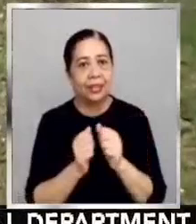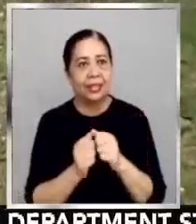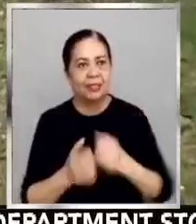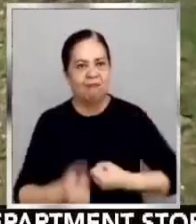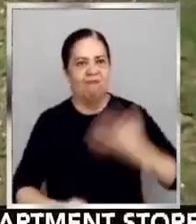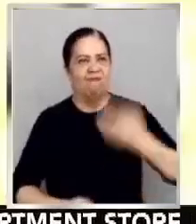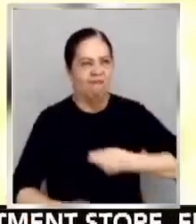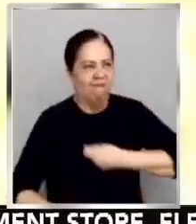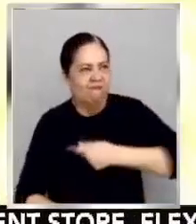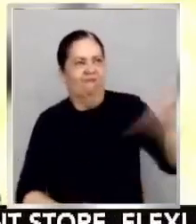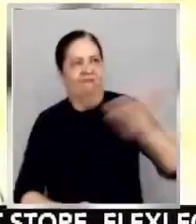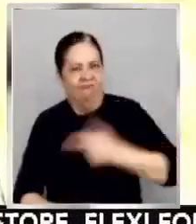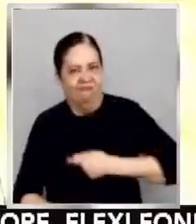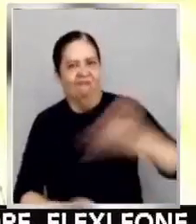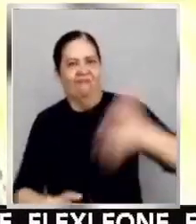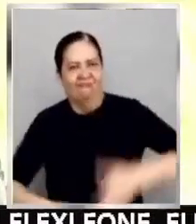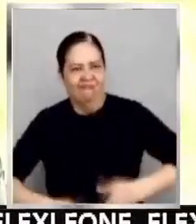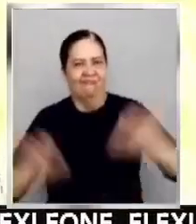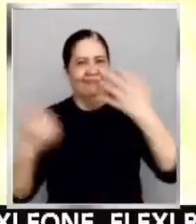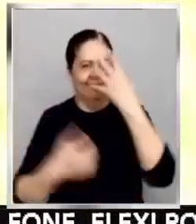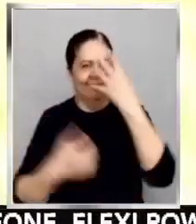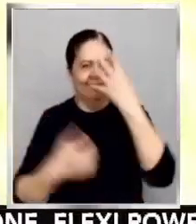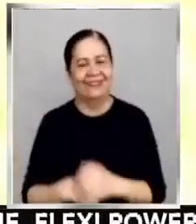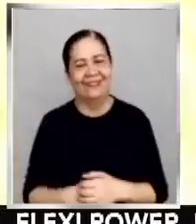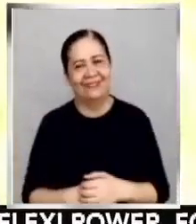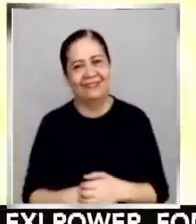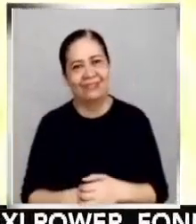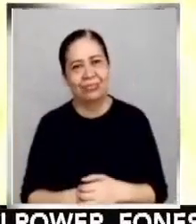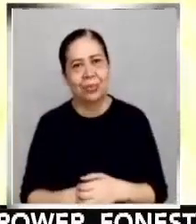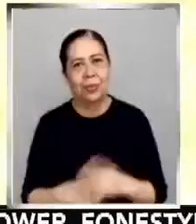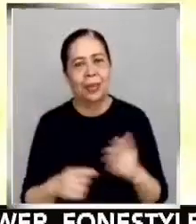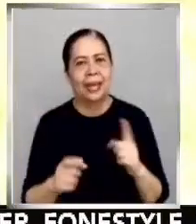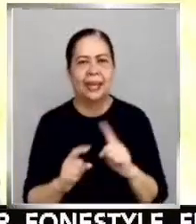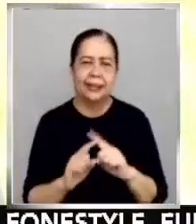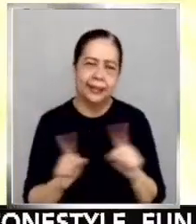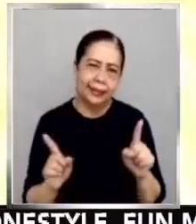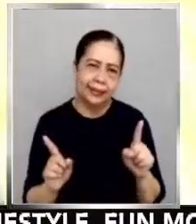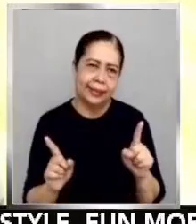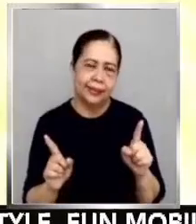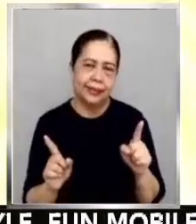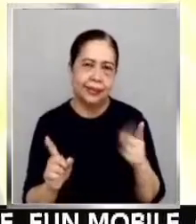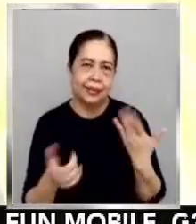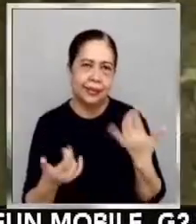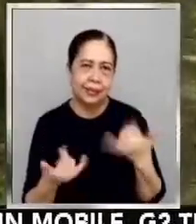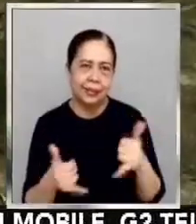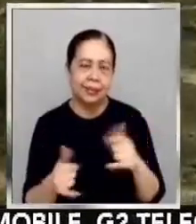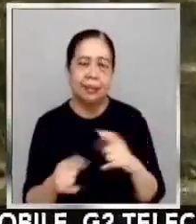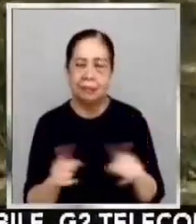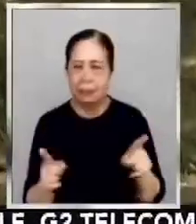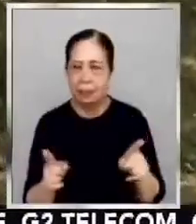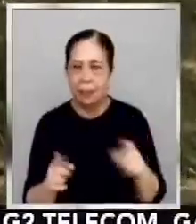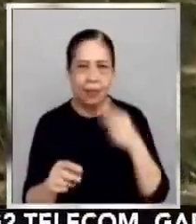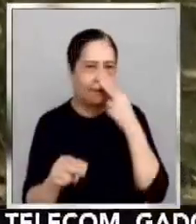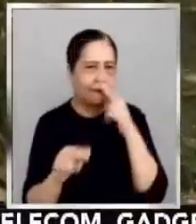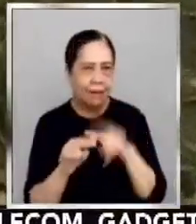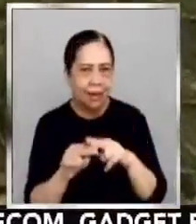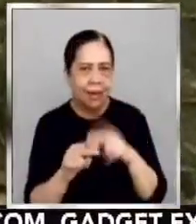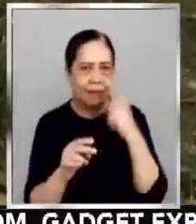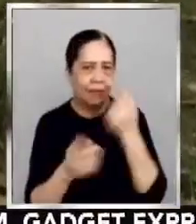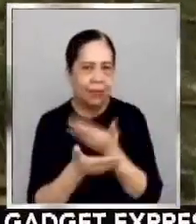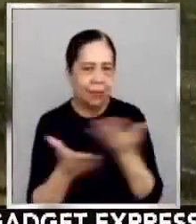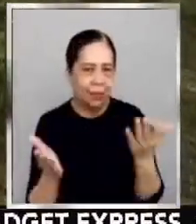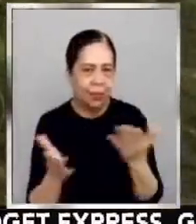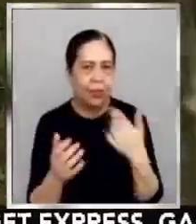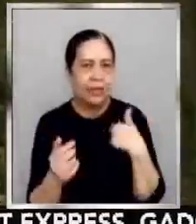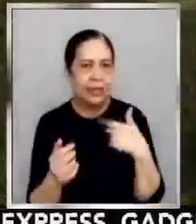first. Medyo different siya, but it's fun, it's for everyone. So yun yung na-feel ko, yun yung